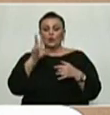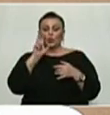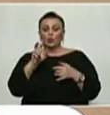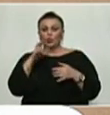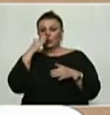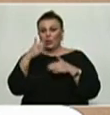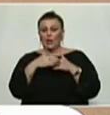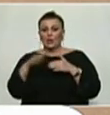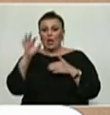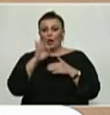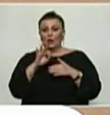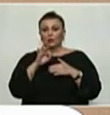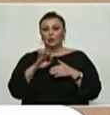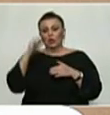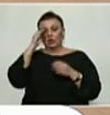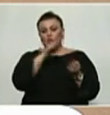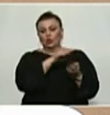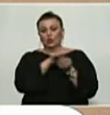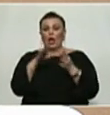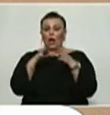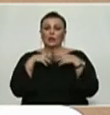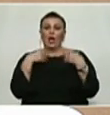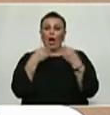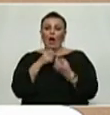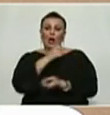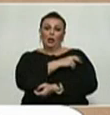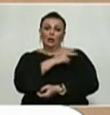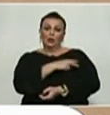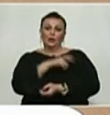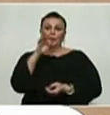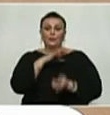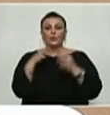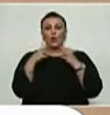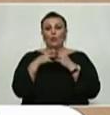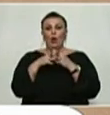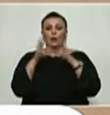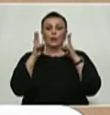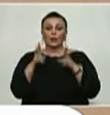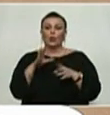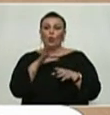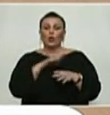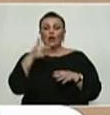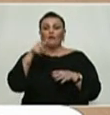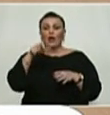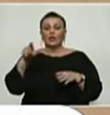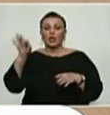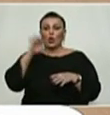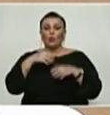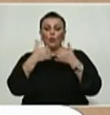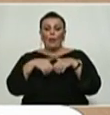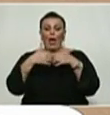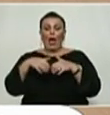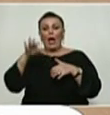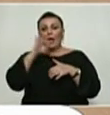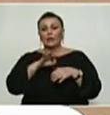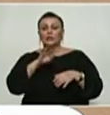yaxın şəhid ailəsi üzvü və müharibədə xəsarət alan vətəndaşımız bu mexanizm